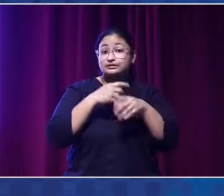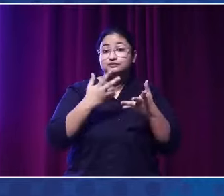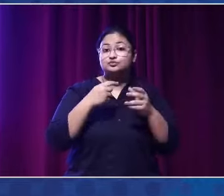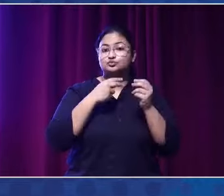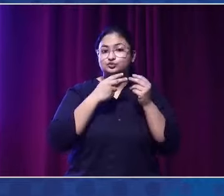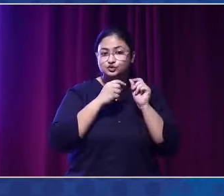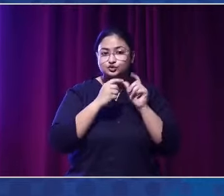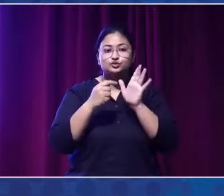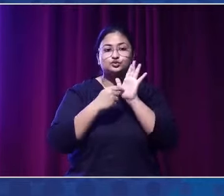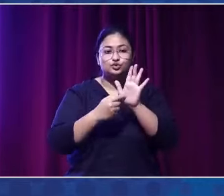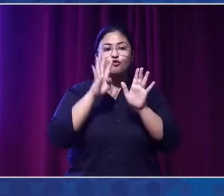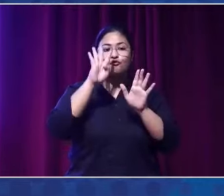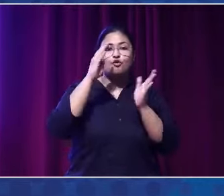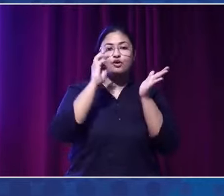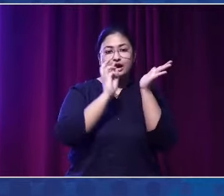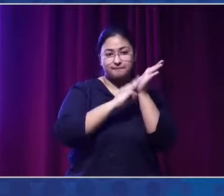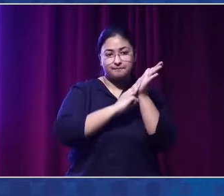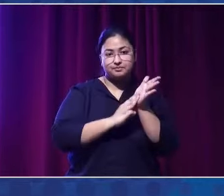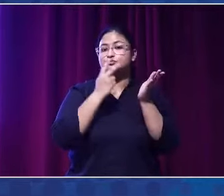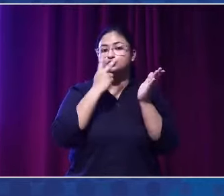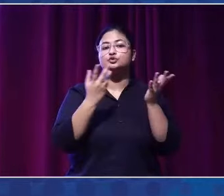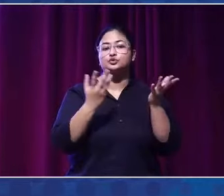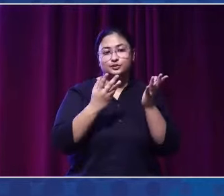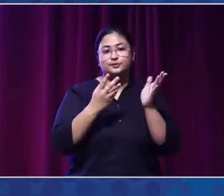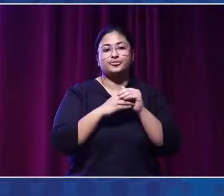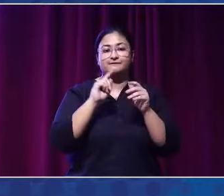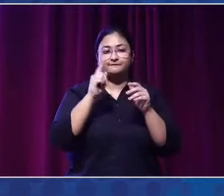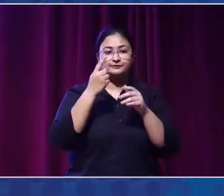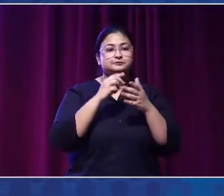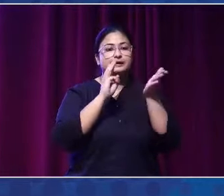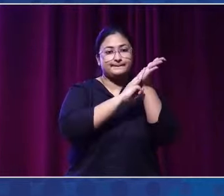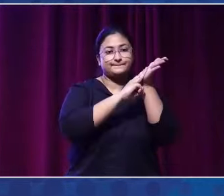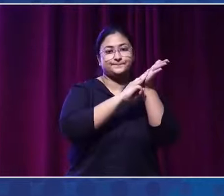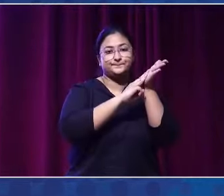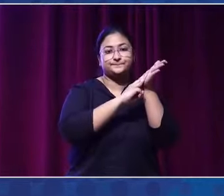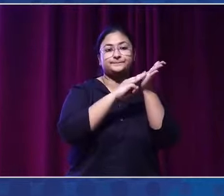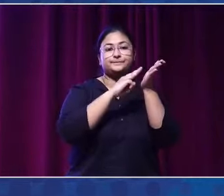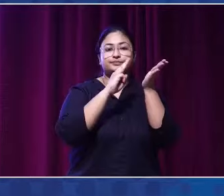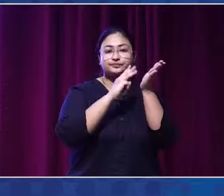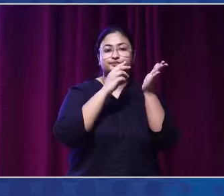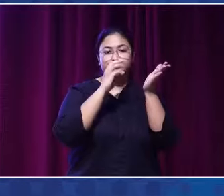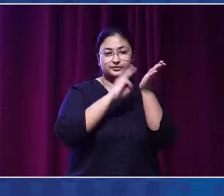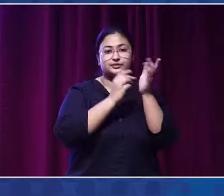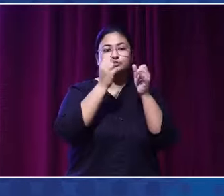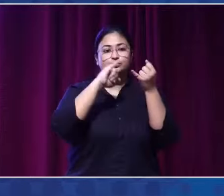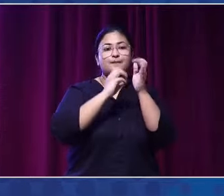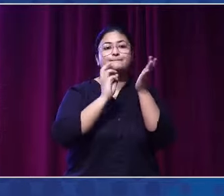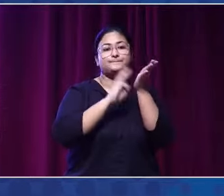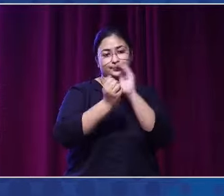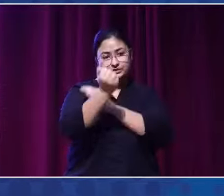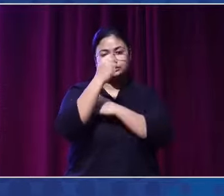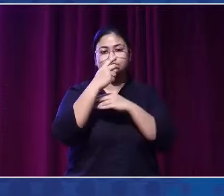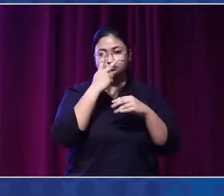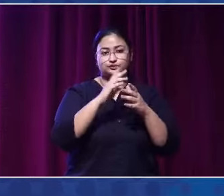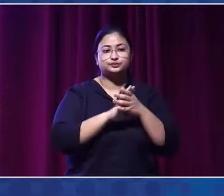4 M's। Let us see the first muscle. Friends, this is one of the general